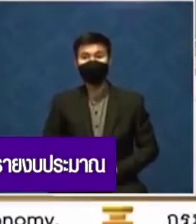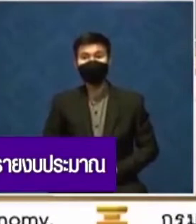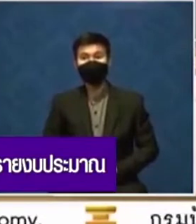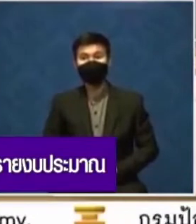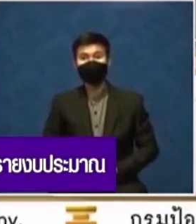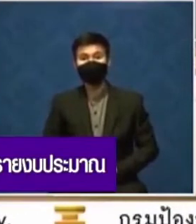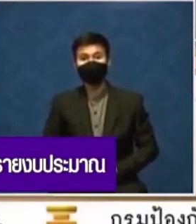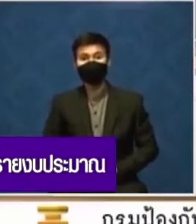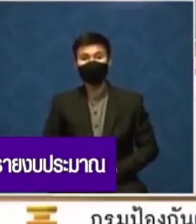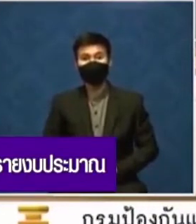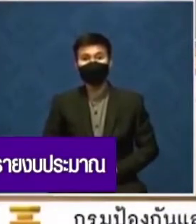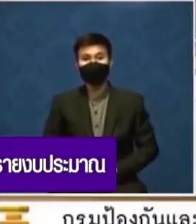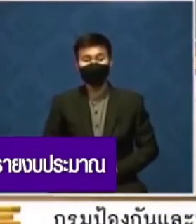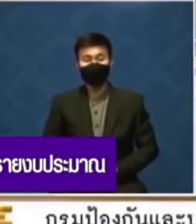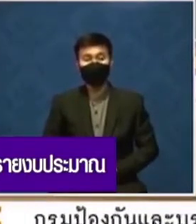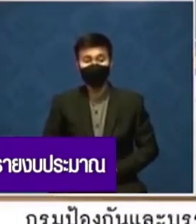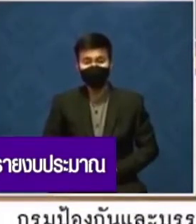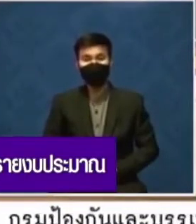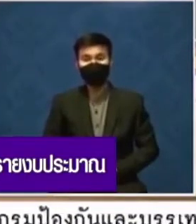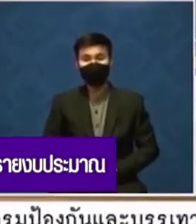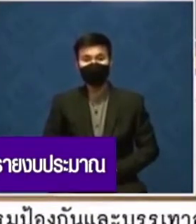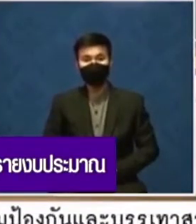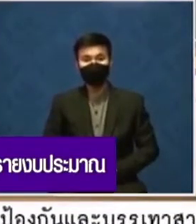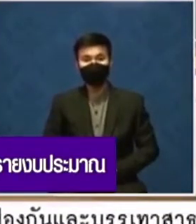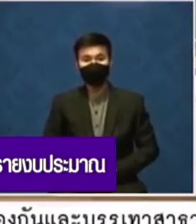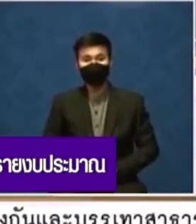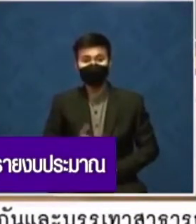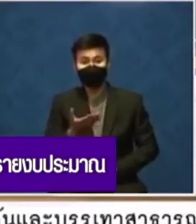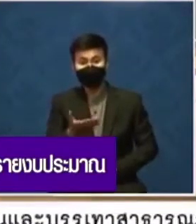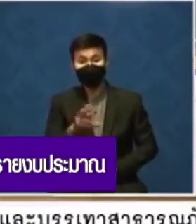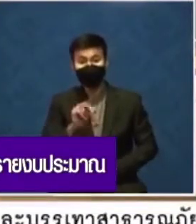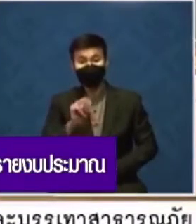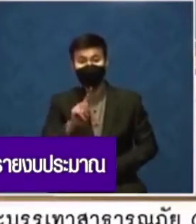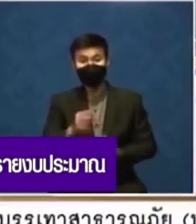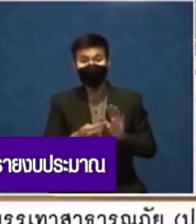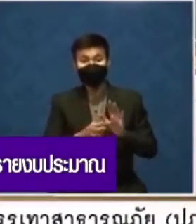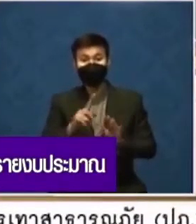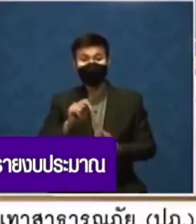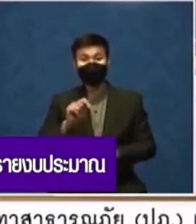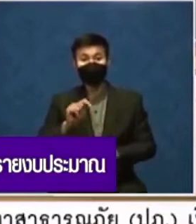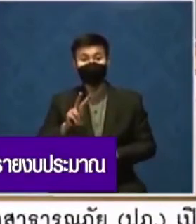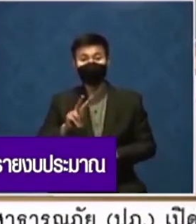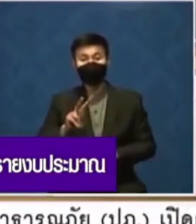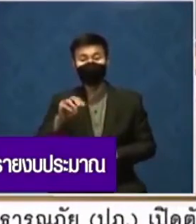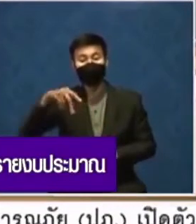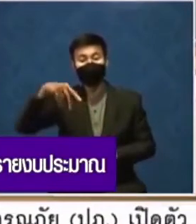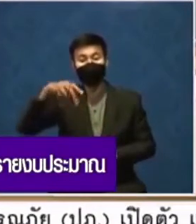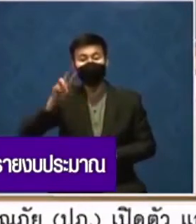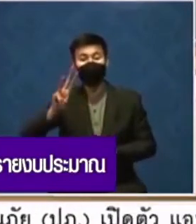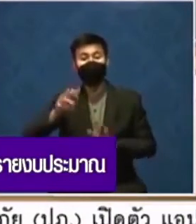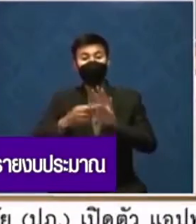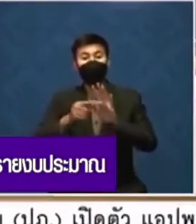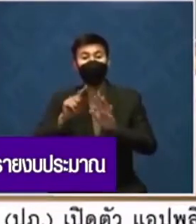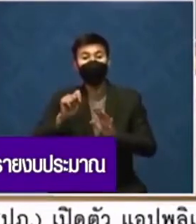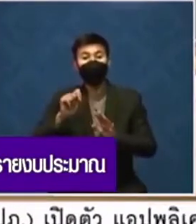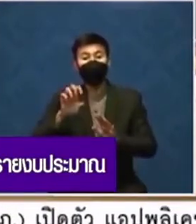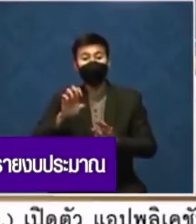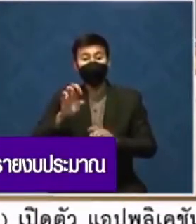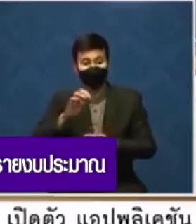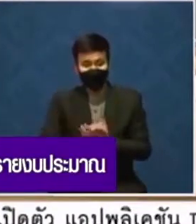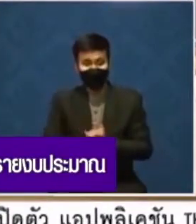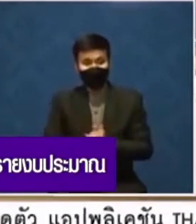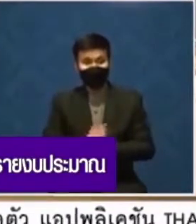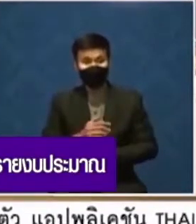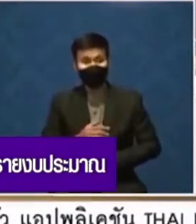ท่านณัฐวุฒิเราเคลียร์กันอีกทีหนึ่งผมขึ้นมาก็มามีโผ